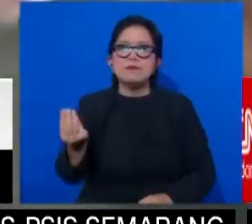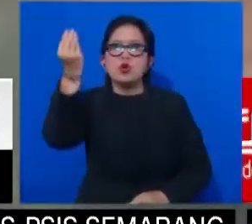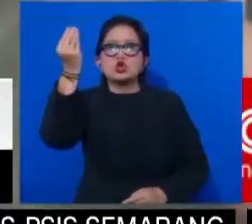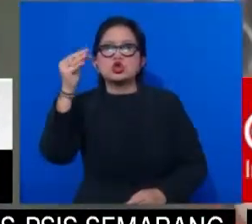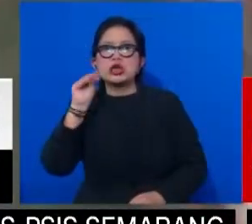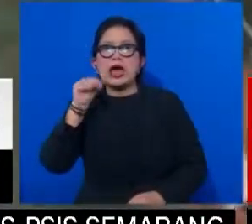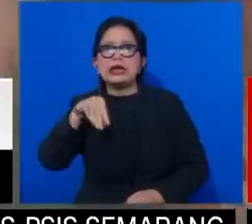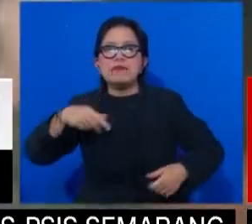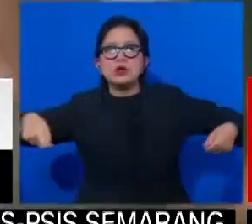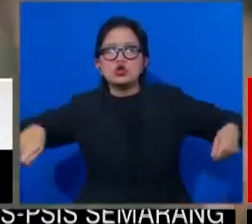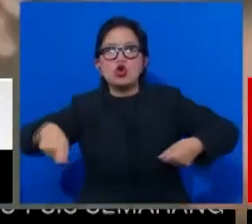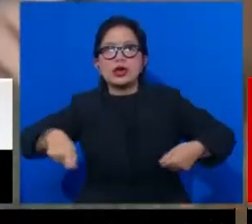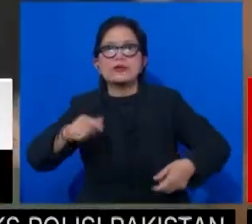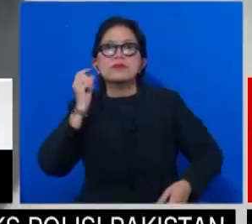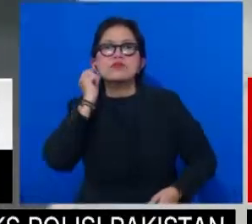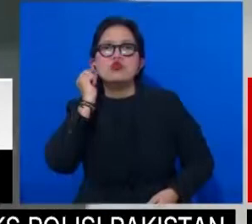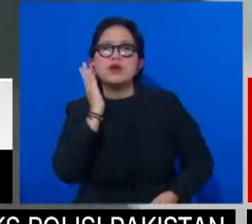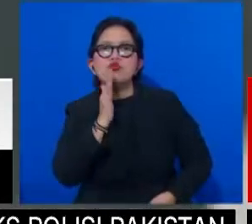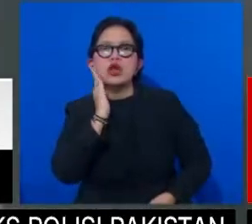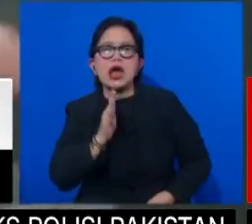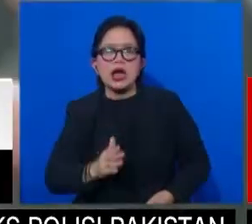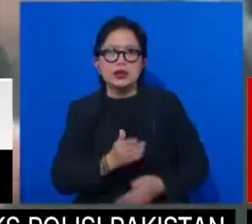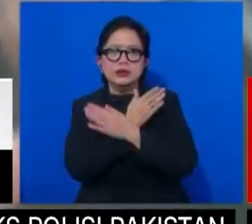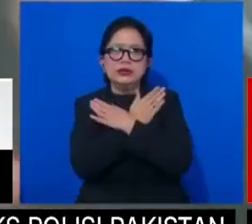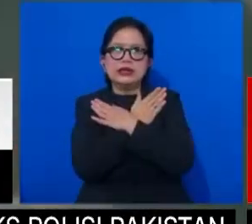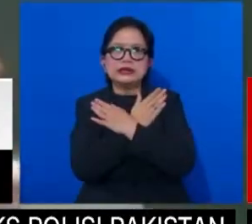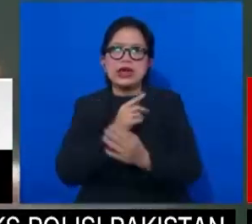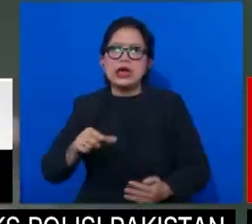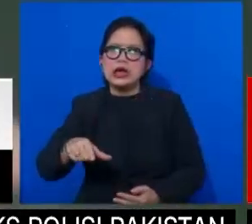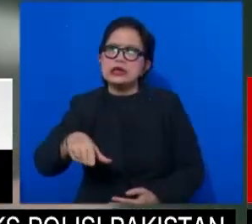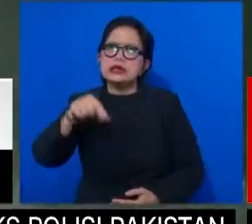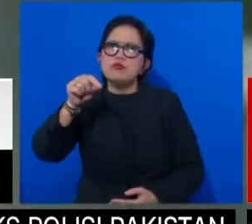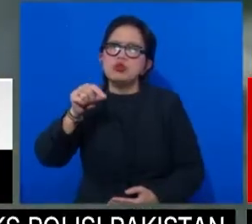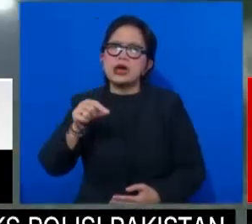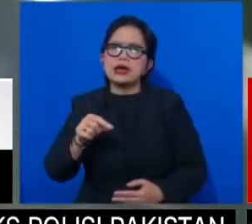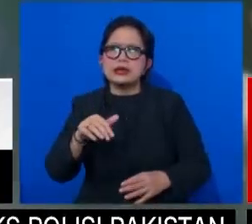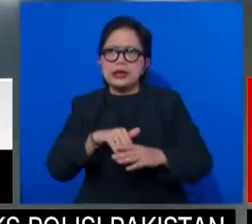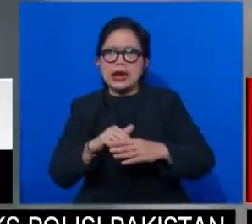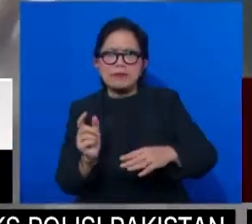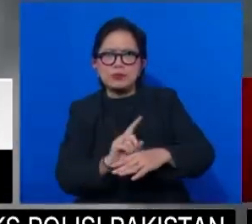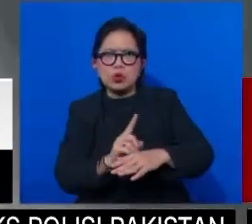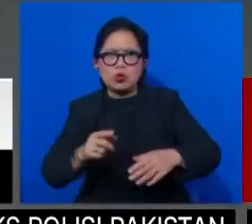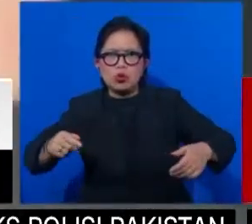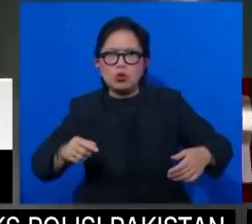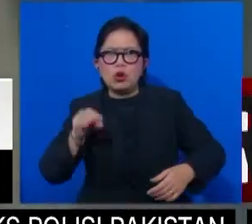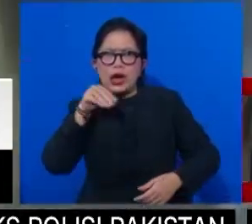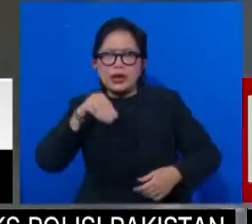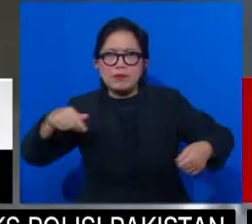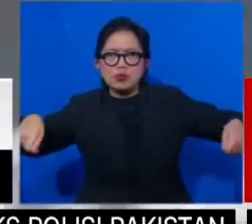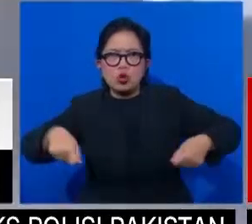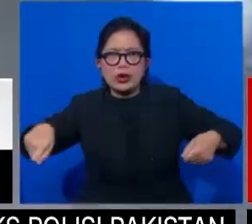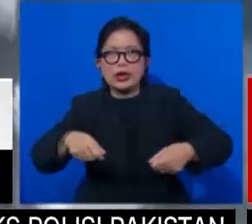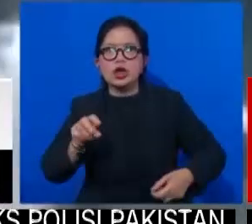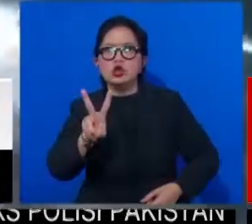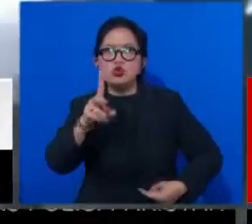jasadnya ditemukan penuh luka di sebuah ruko di Kampung Kemejing, Sukakarya, Kabupaten Bekasi, Jawa Barat. Dua tersangka